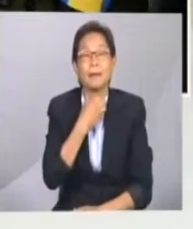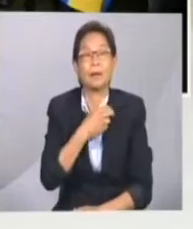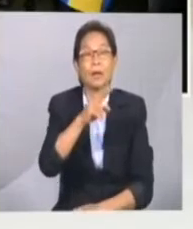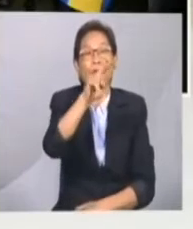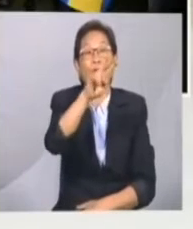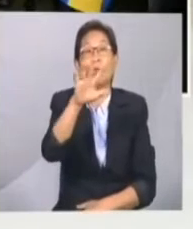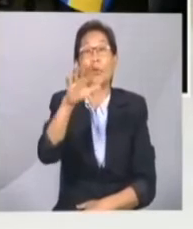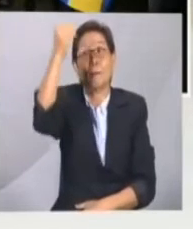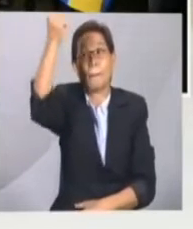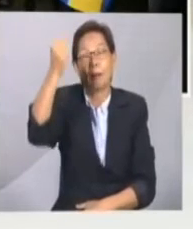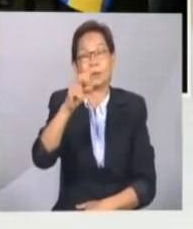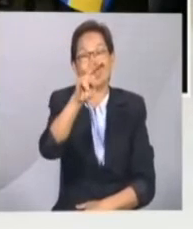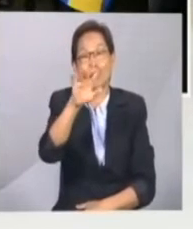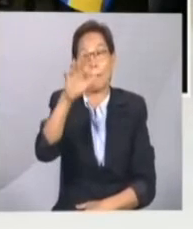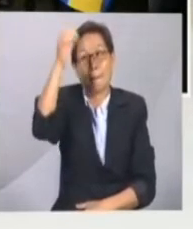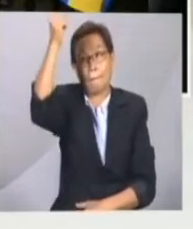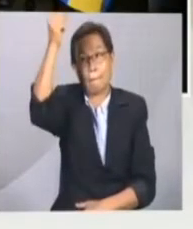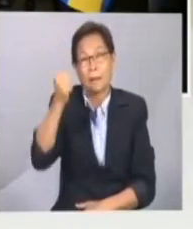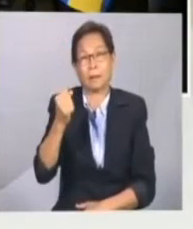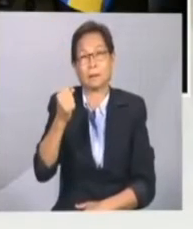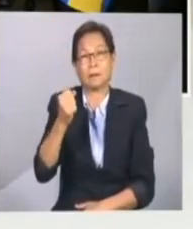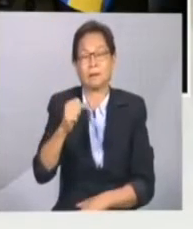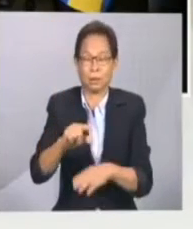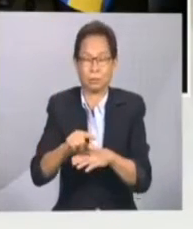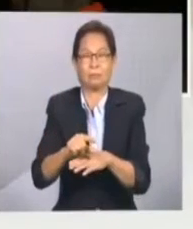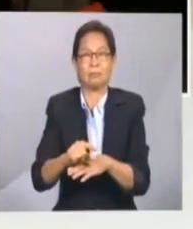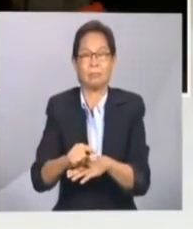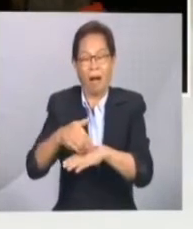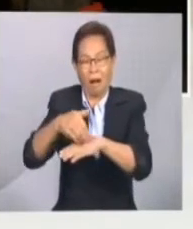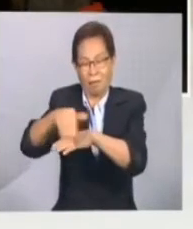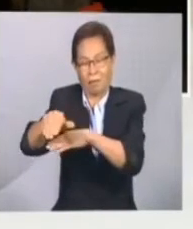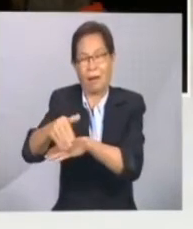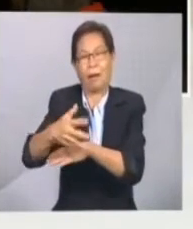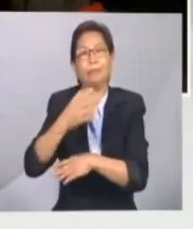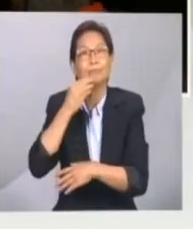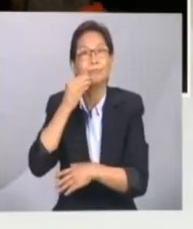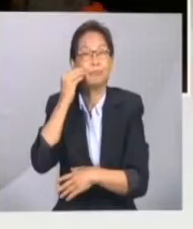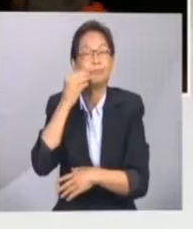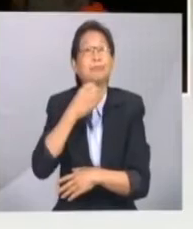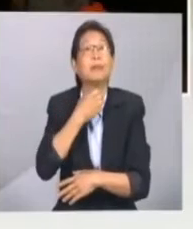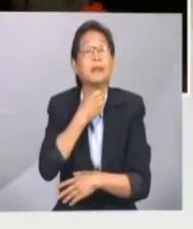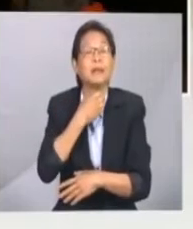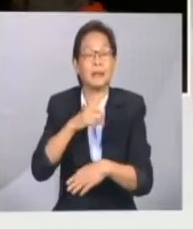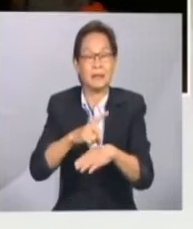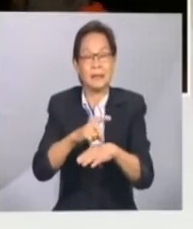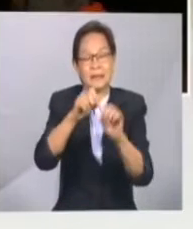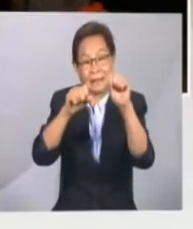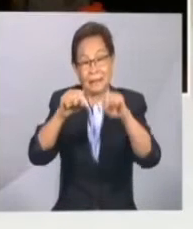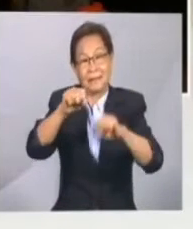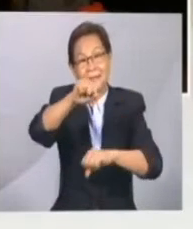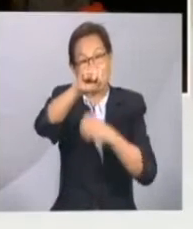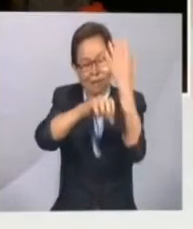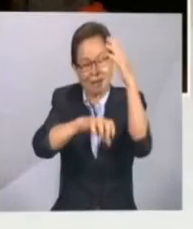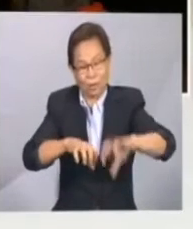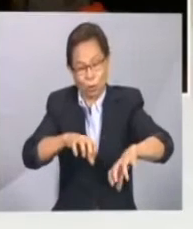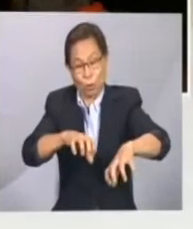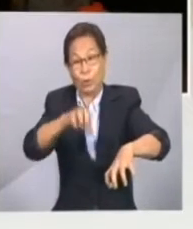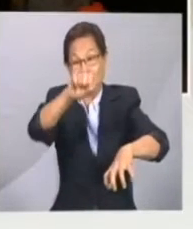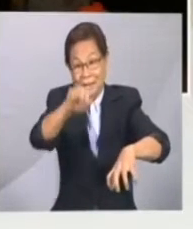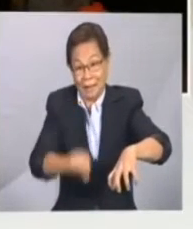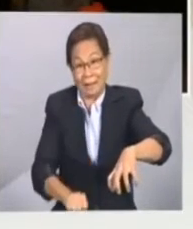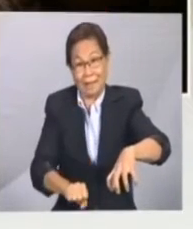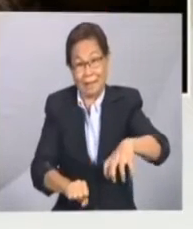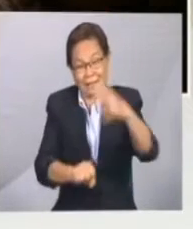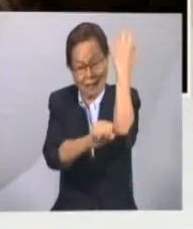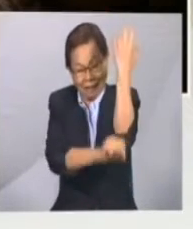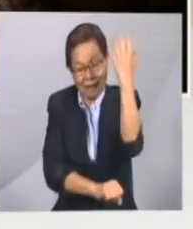25 buah bas akan digunakan. Mengenai manakala di zon selatan, iaitu Negeri